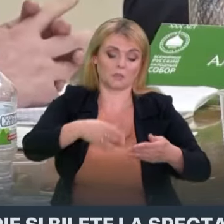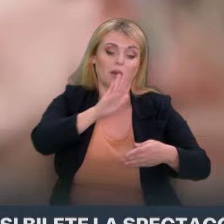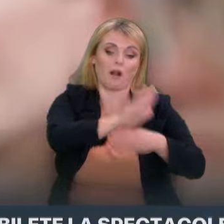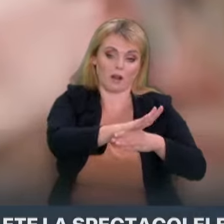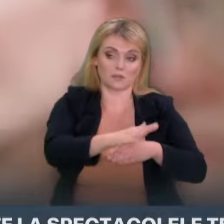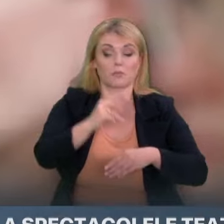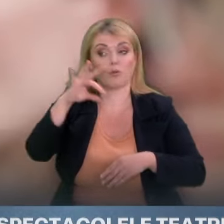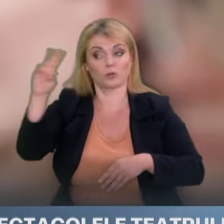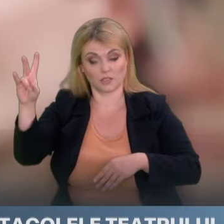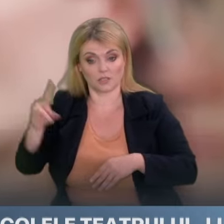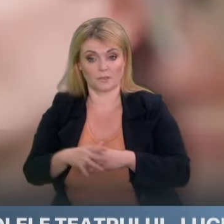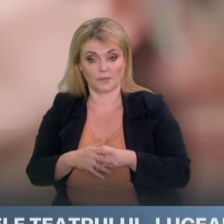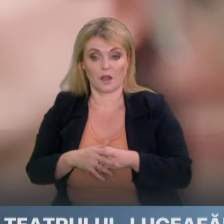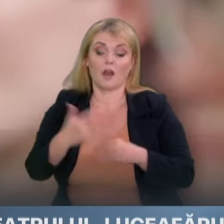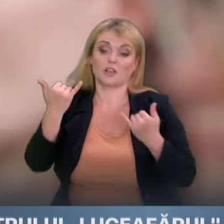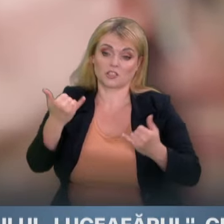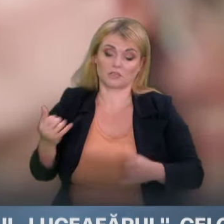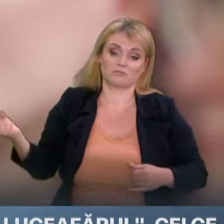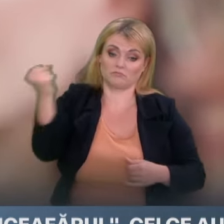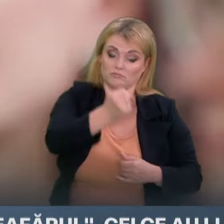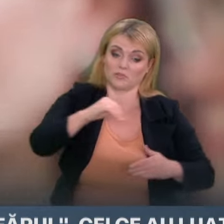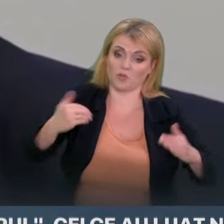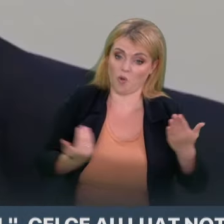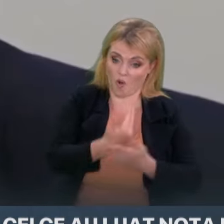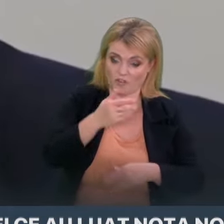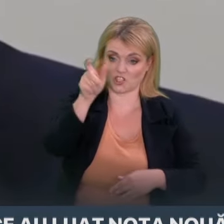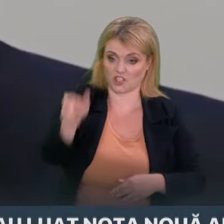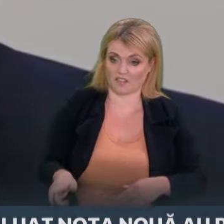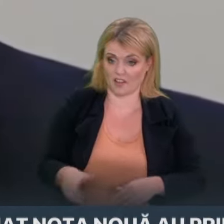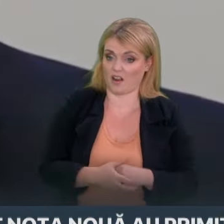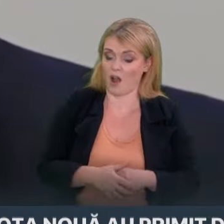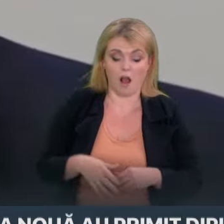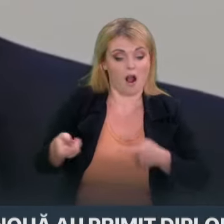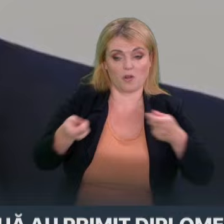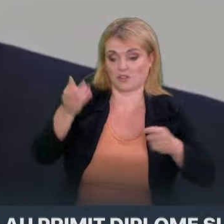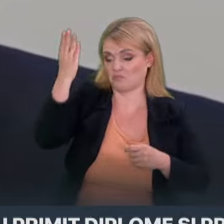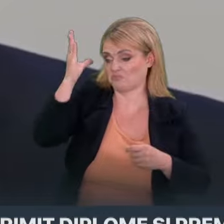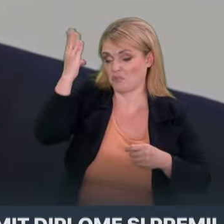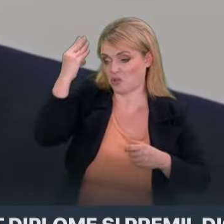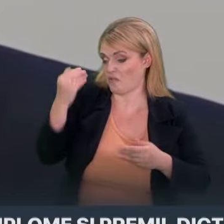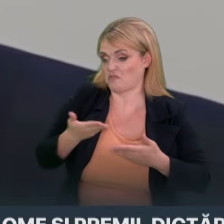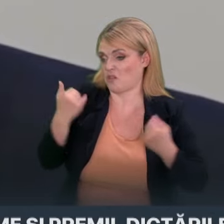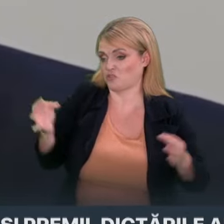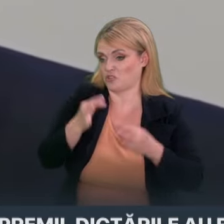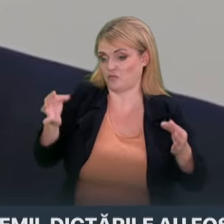diferite funcții în Arabia Saudită, Siria, Tunisia, Franța, iar din 2020 este ambasador